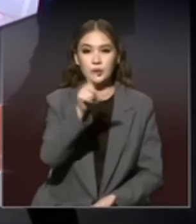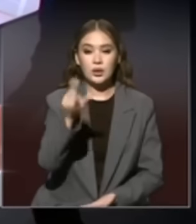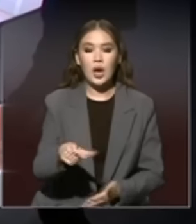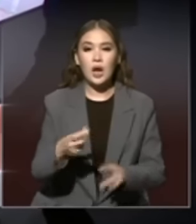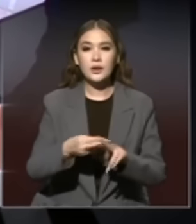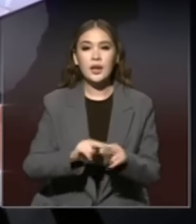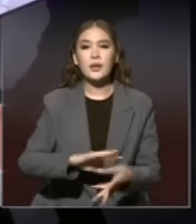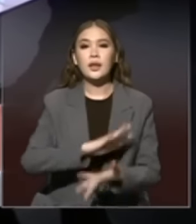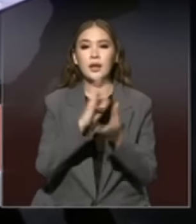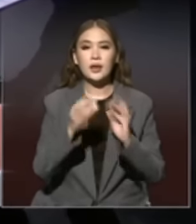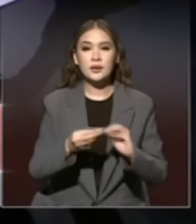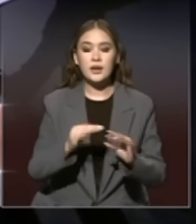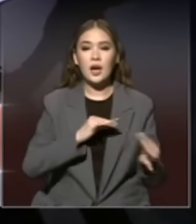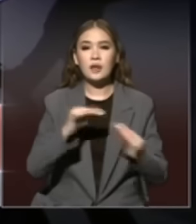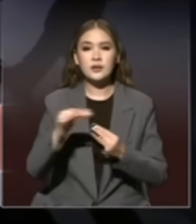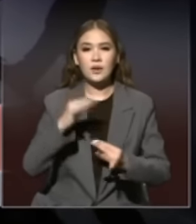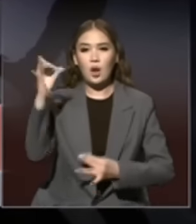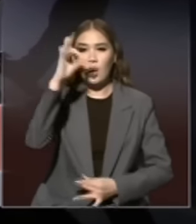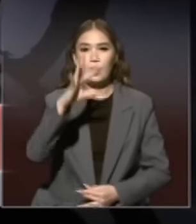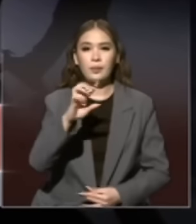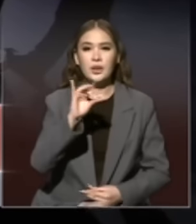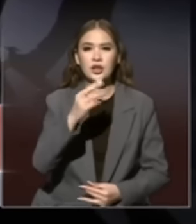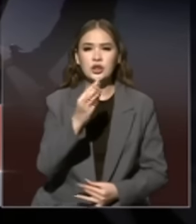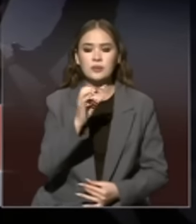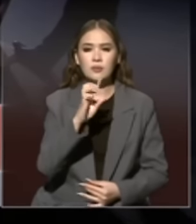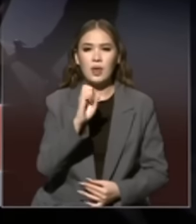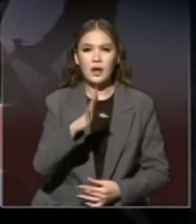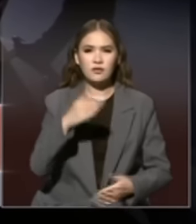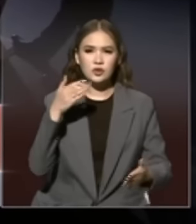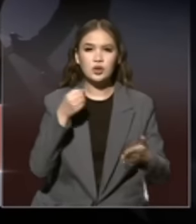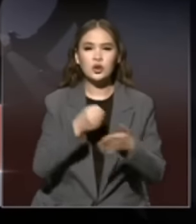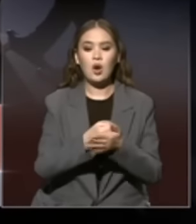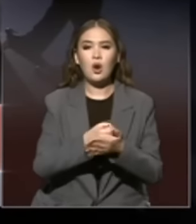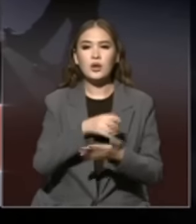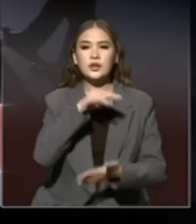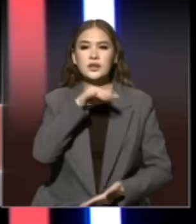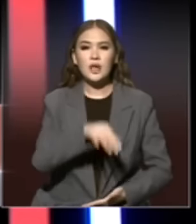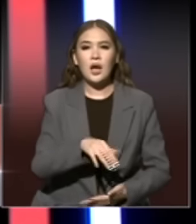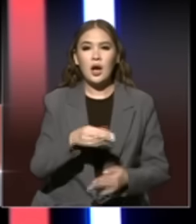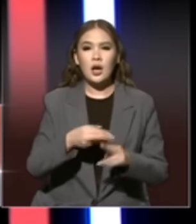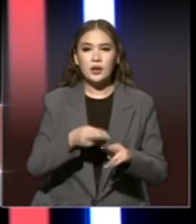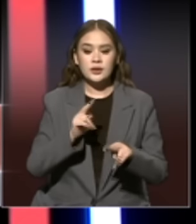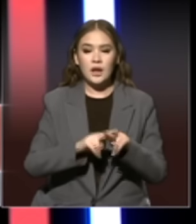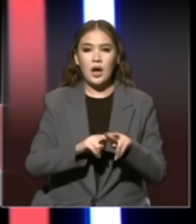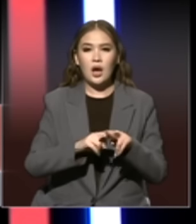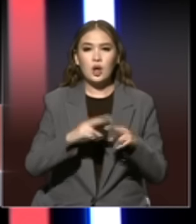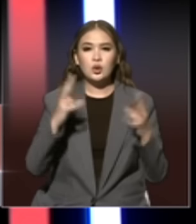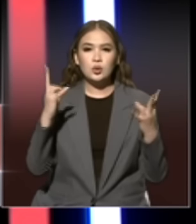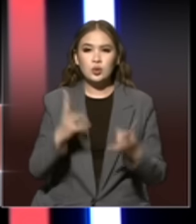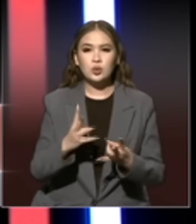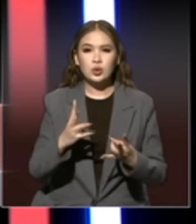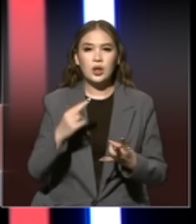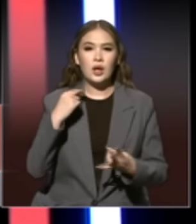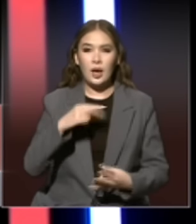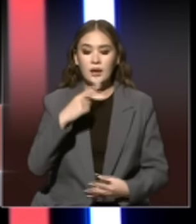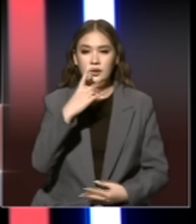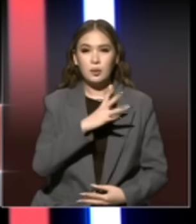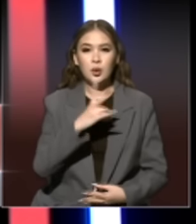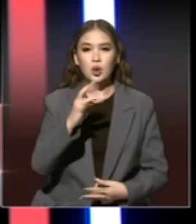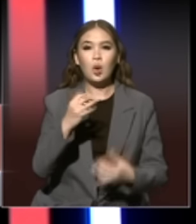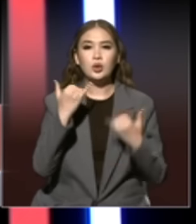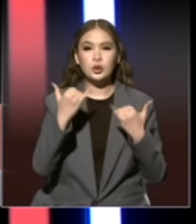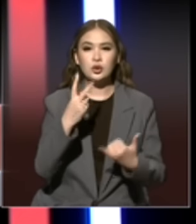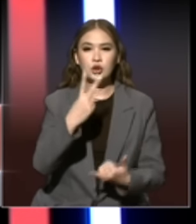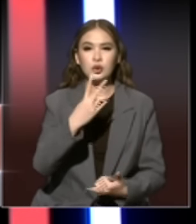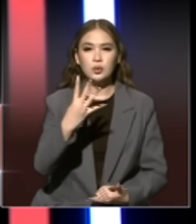негізінен пікірлердің көбі Бишімбаев өмір бақи бас бостандығынан айырылуы керек деп санайтынын байқаған боларсыздар, иә? Бірақ бүгін